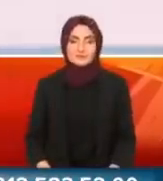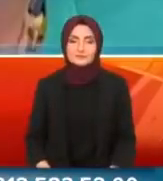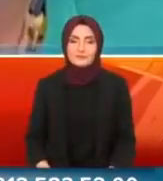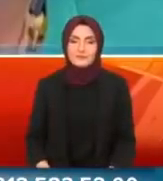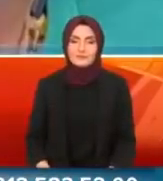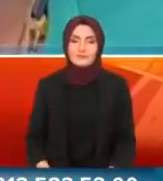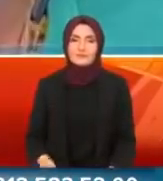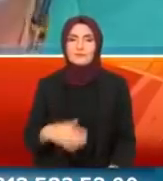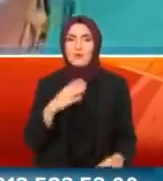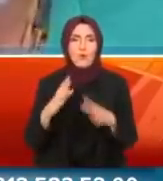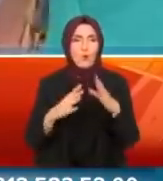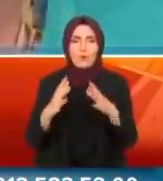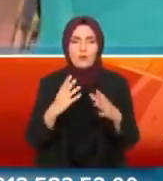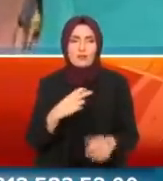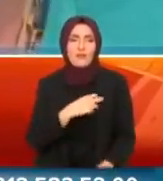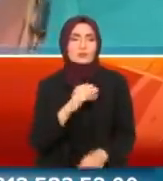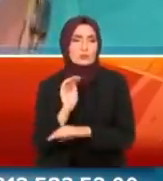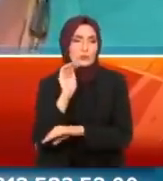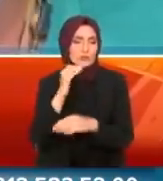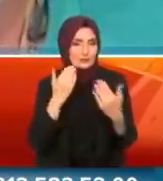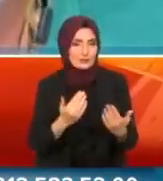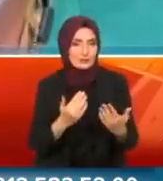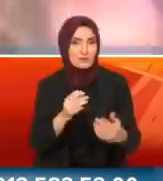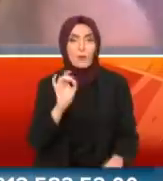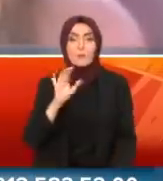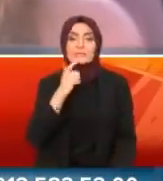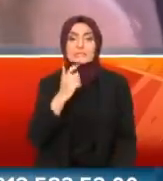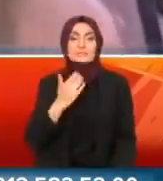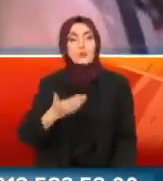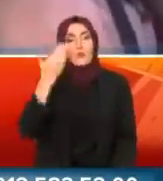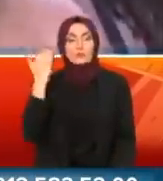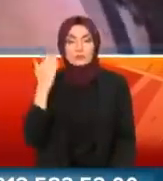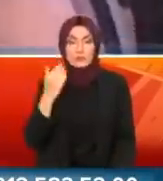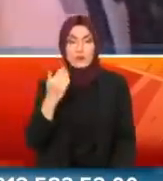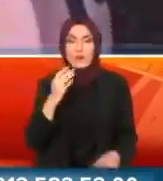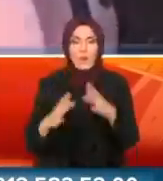Fırtınalı bir aşk yaşadılar. 15 yıl önce olaylı şekilde boşandılar.